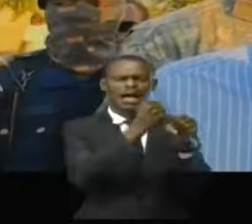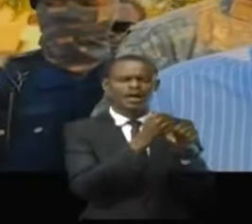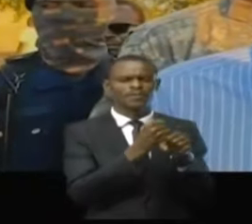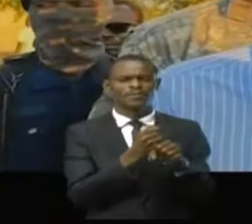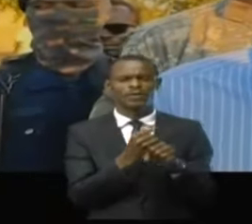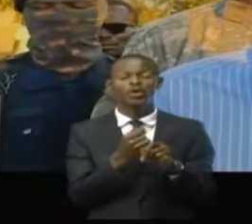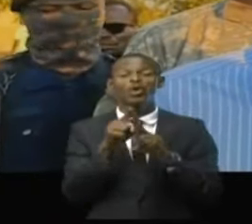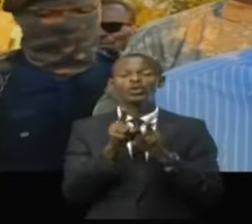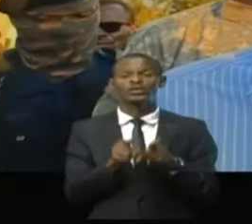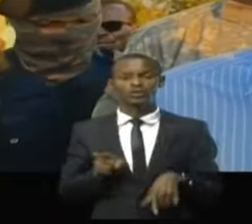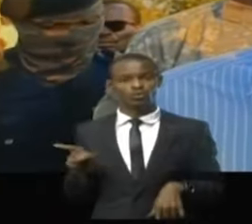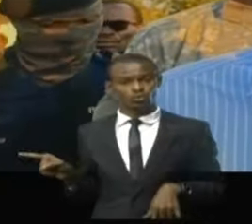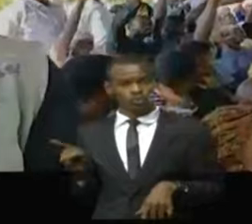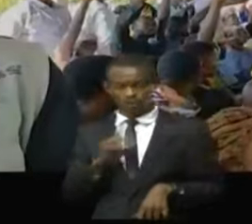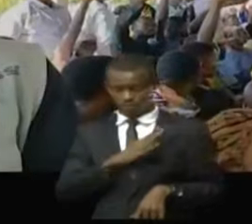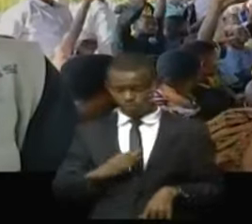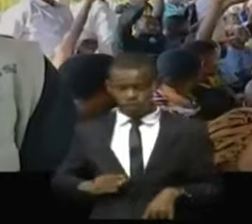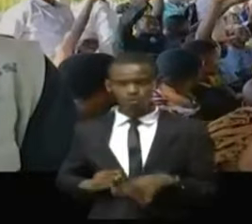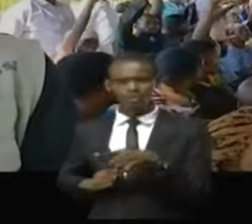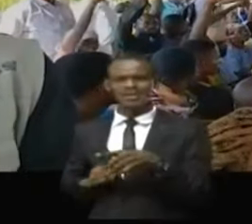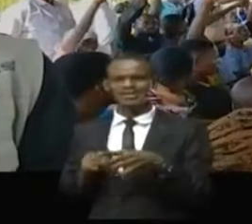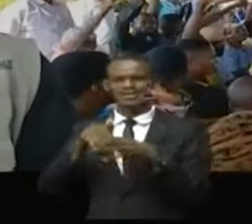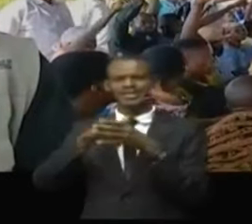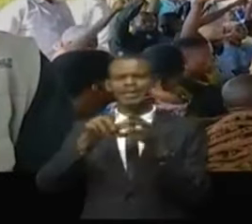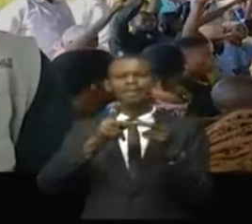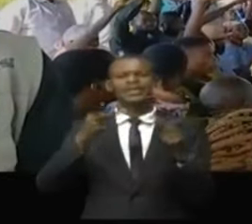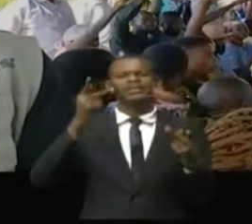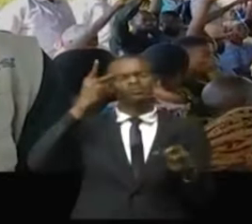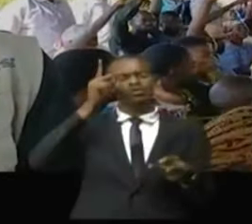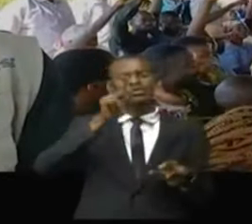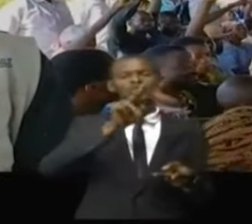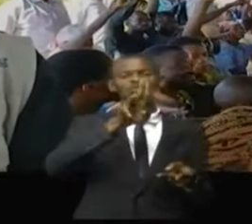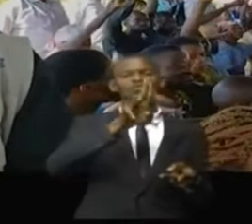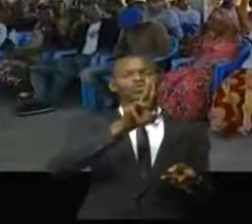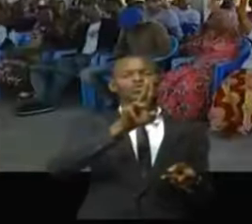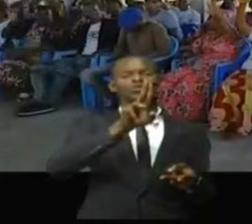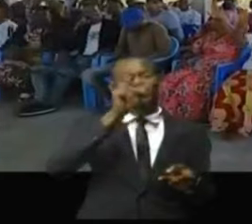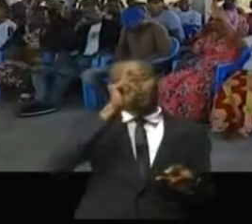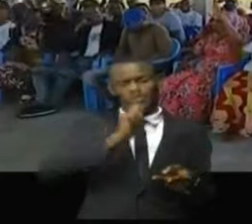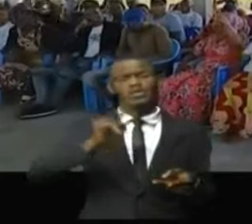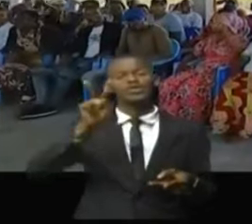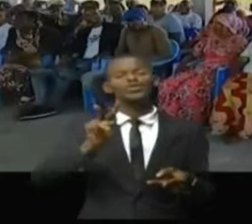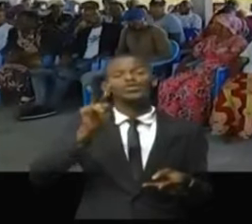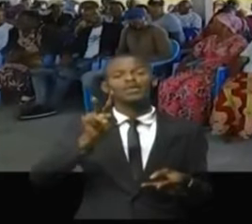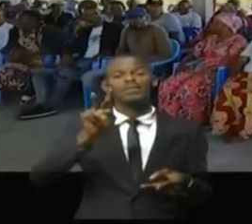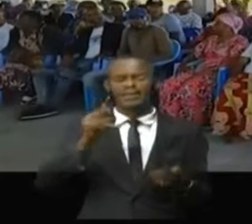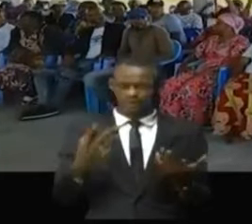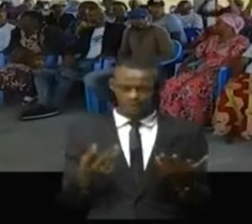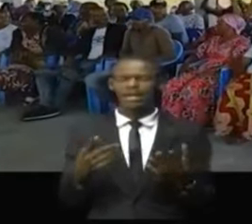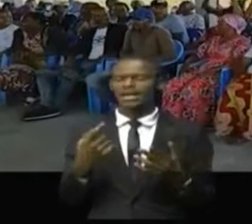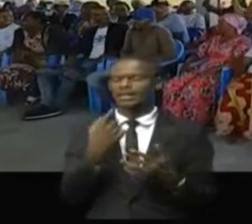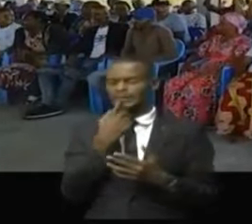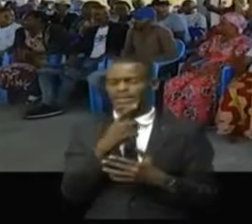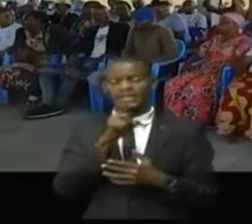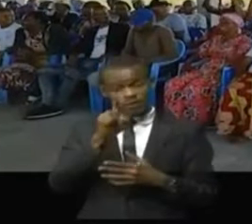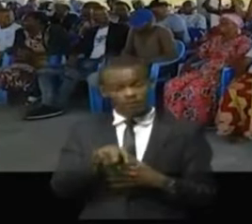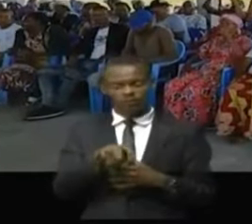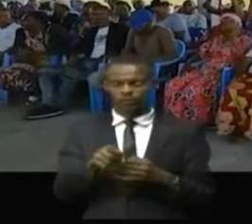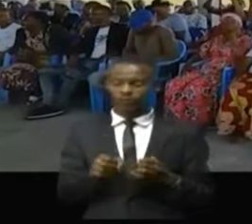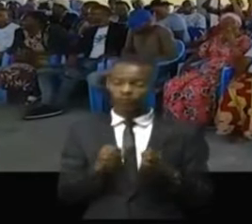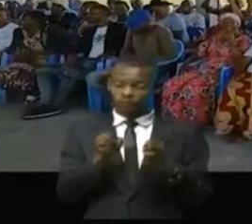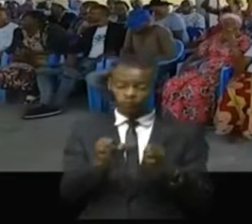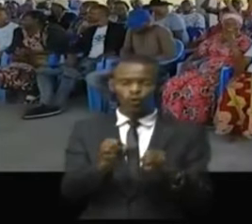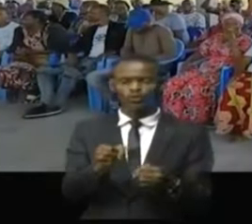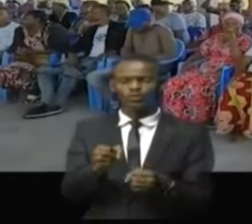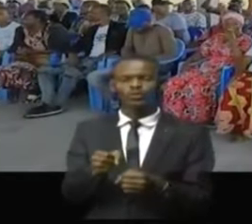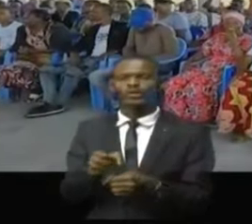UDPS, Franck Mo a mobilisé la base à mouiller les maillots pour la victoire du parti aux prochaines élections. Sur ce,